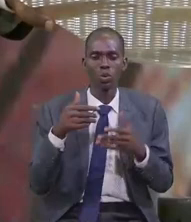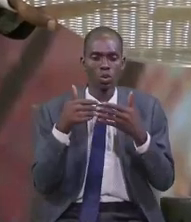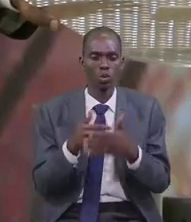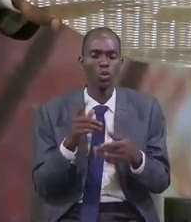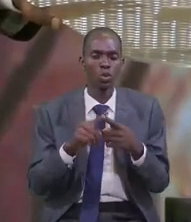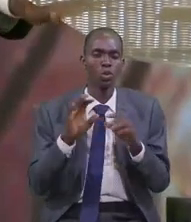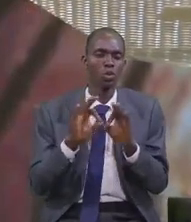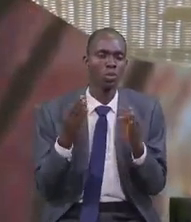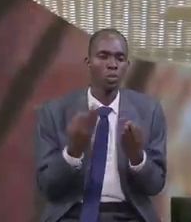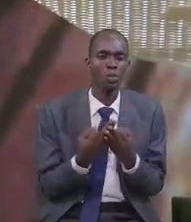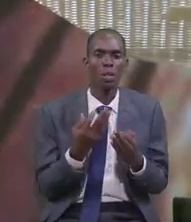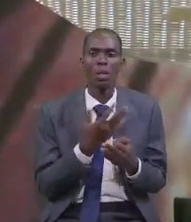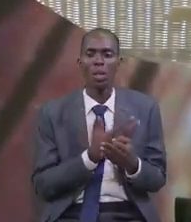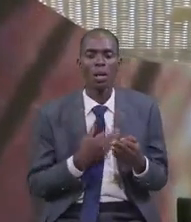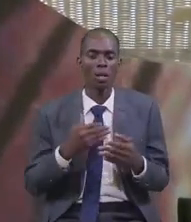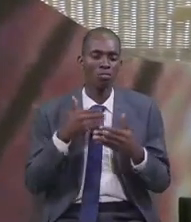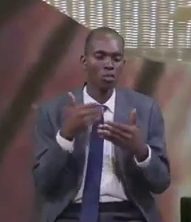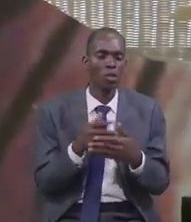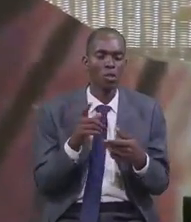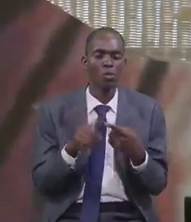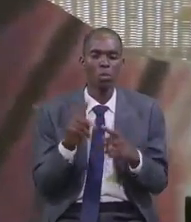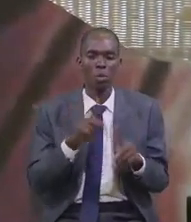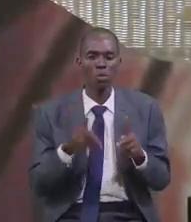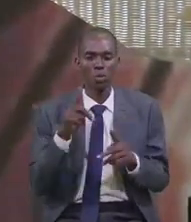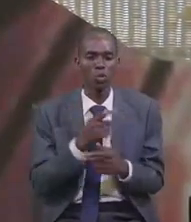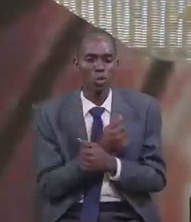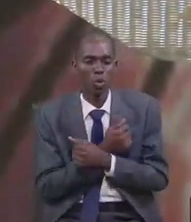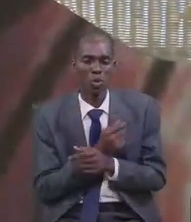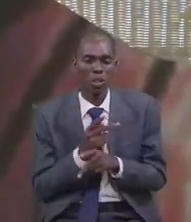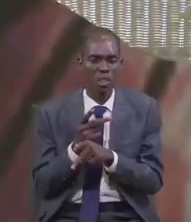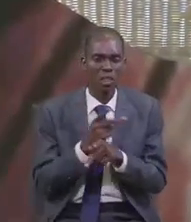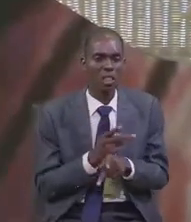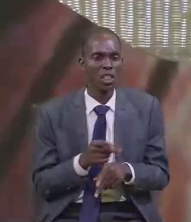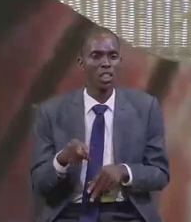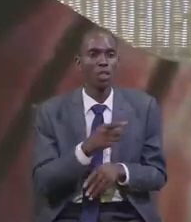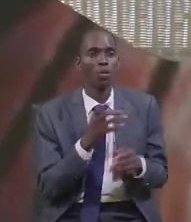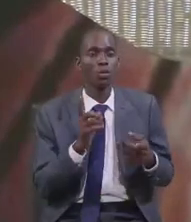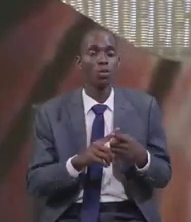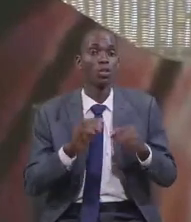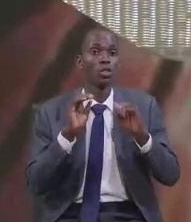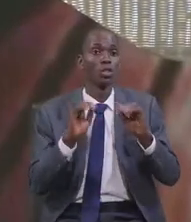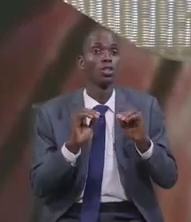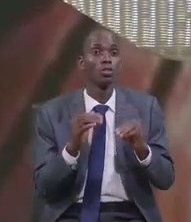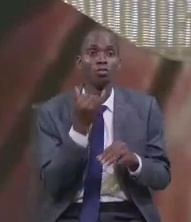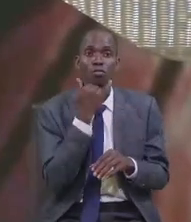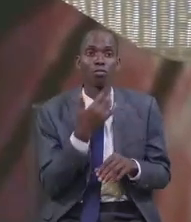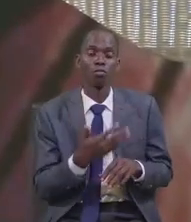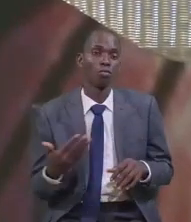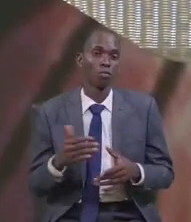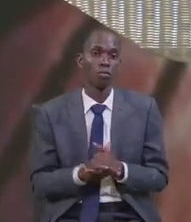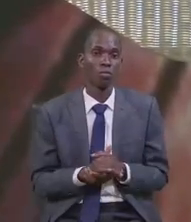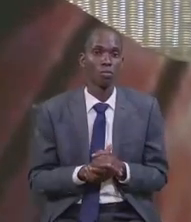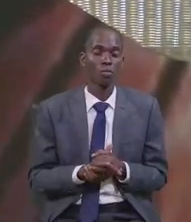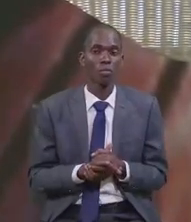aimes, les gens qui sont tes proches, les Philistins qui veulent te détourner du Seigneur pour te tourner